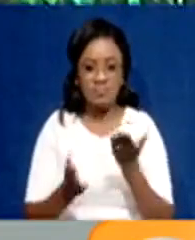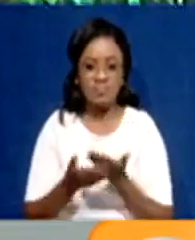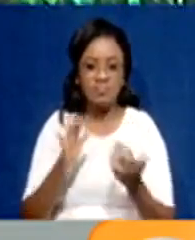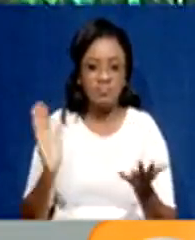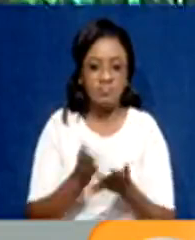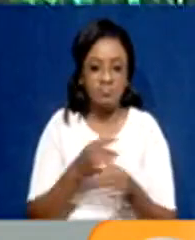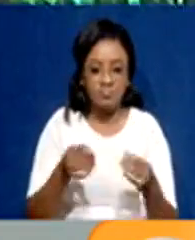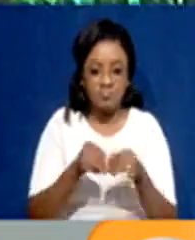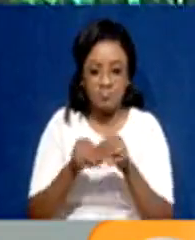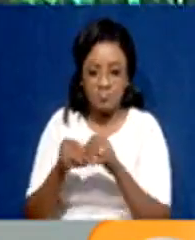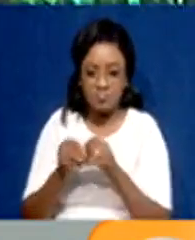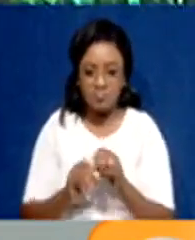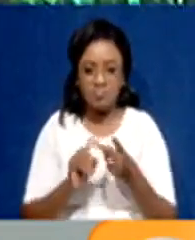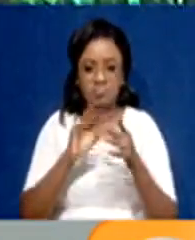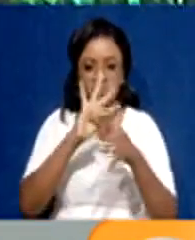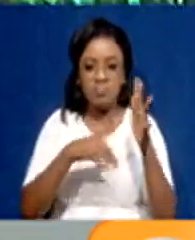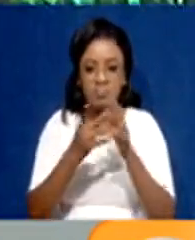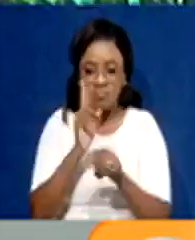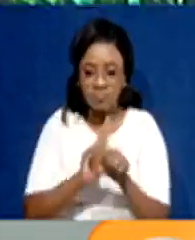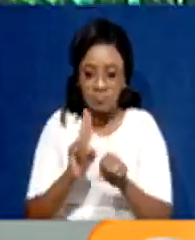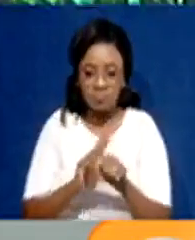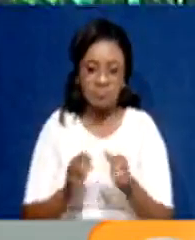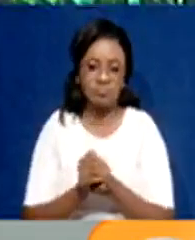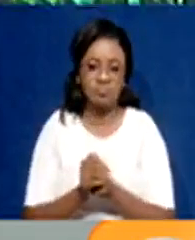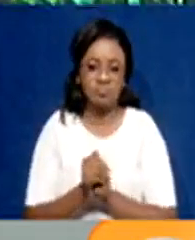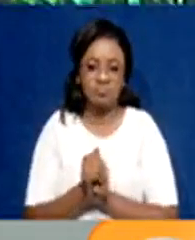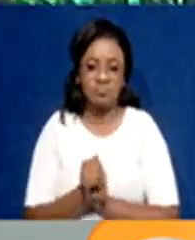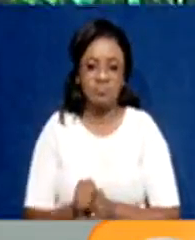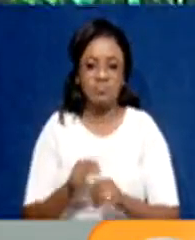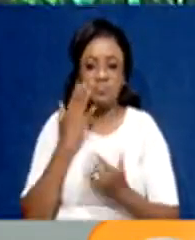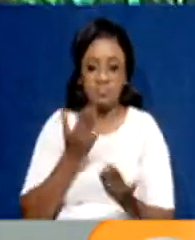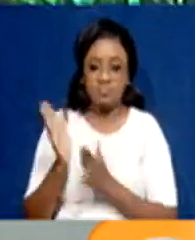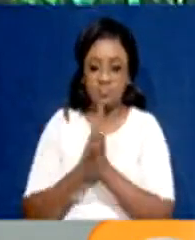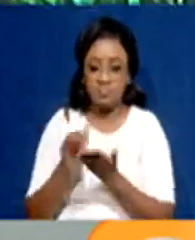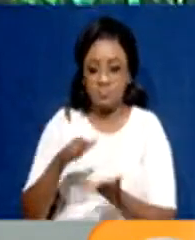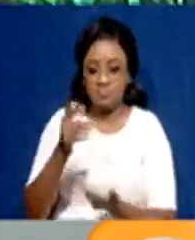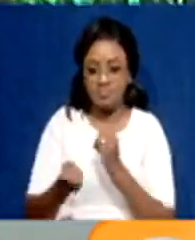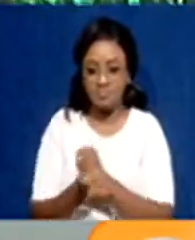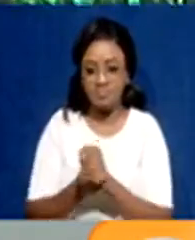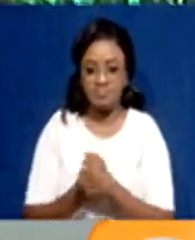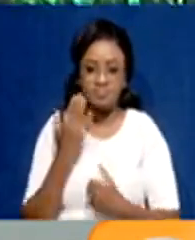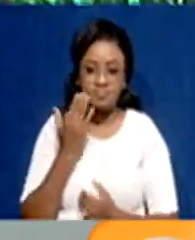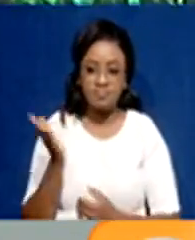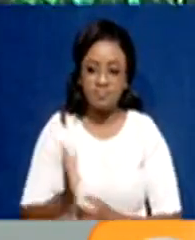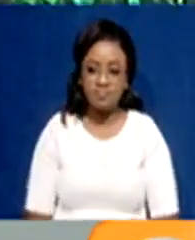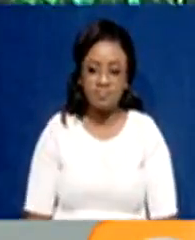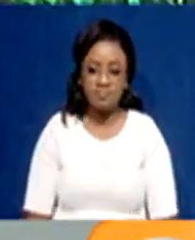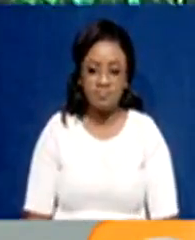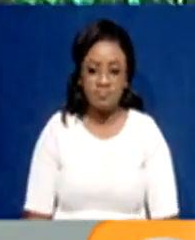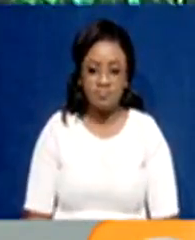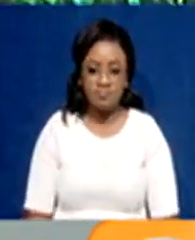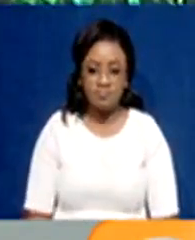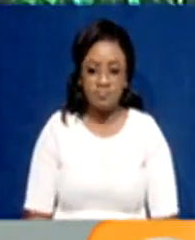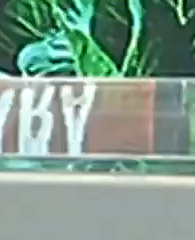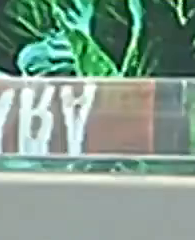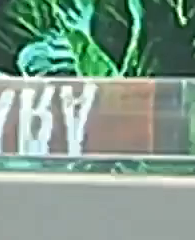ya koni, matumizi ya neti na dawa hai za wadudu. Mengi kuhusu hayo ni kwenye makala ya wiki hii ya Kilimo Biashara na Dennis